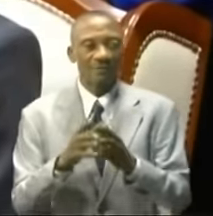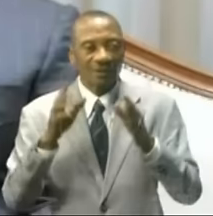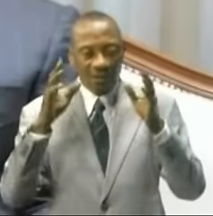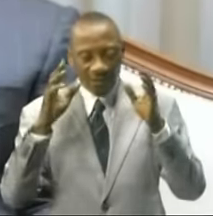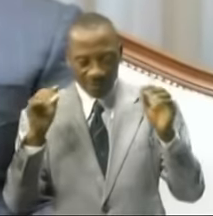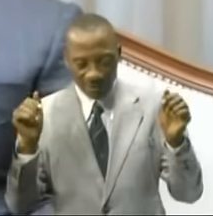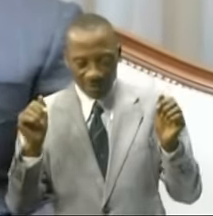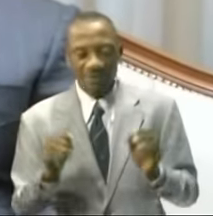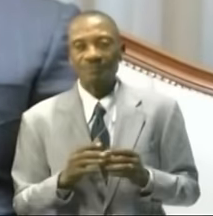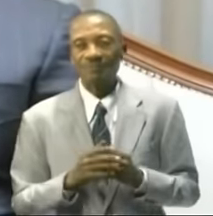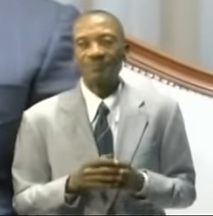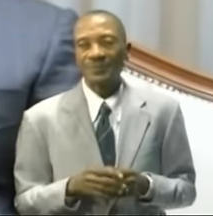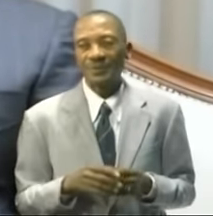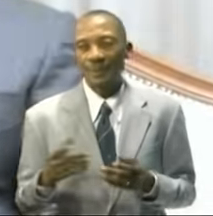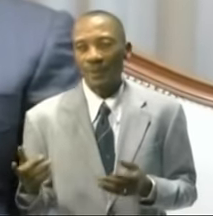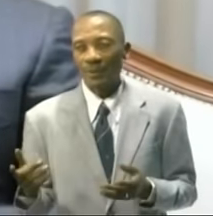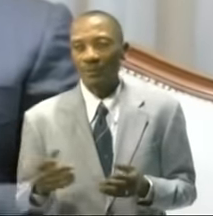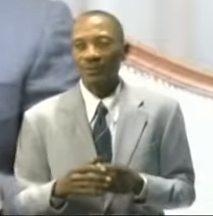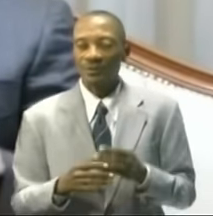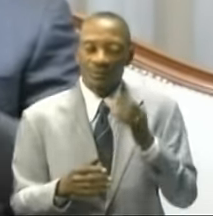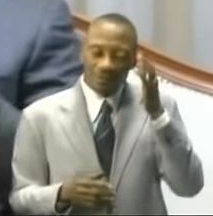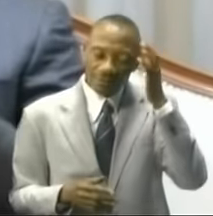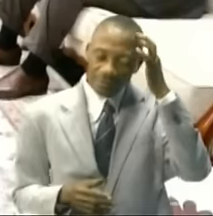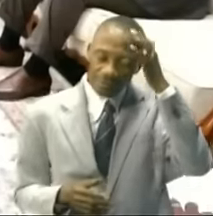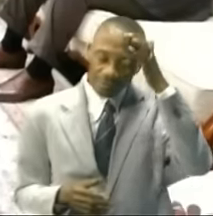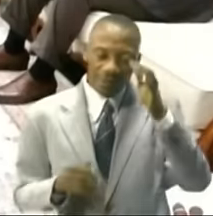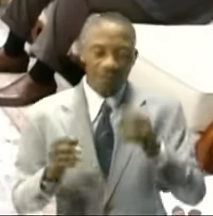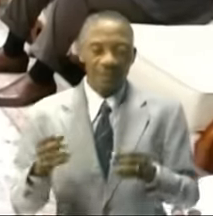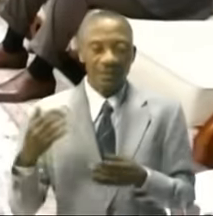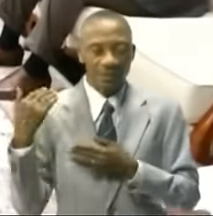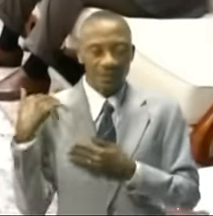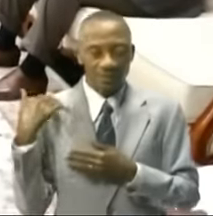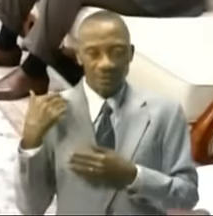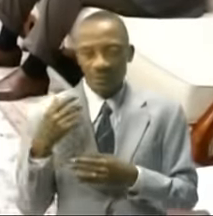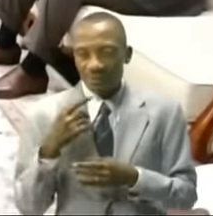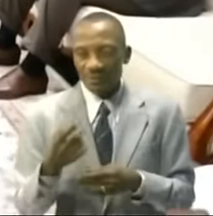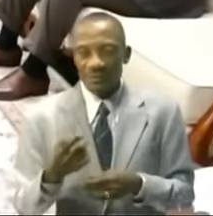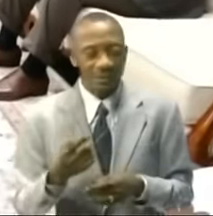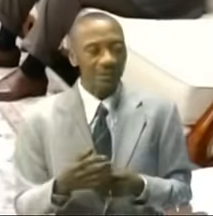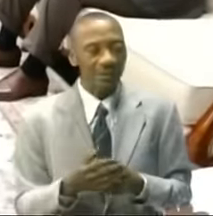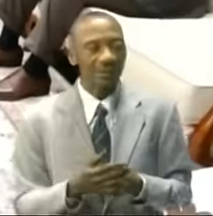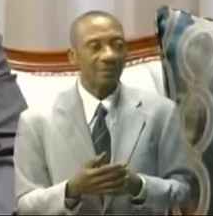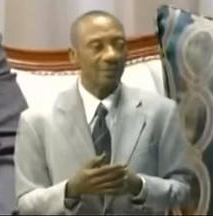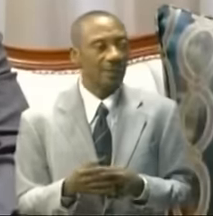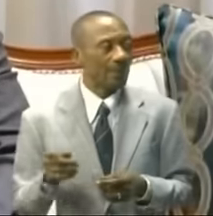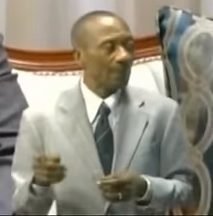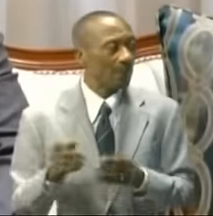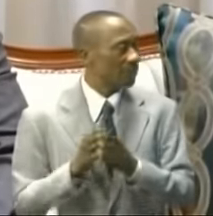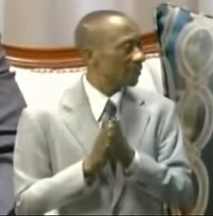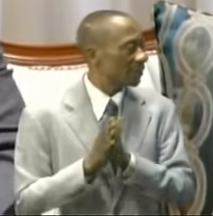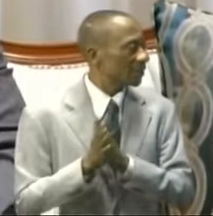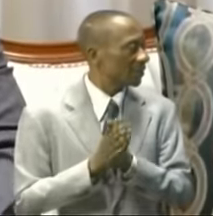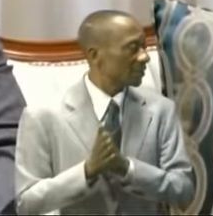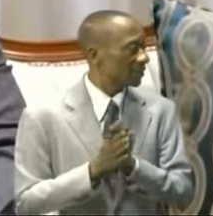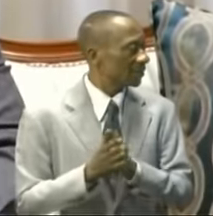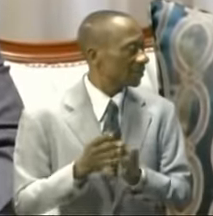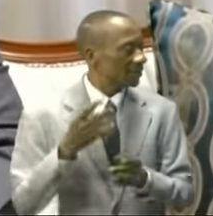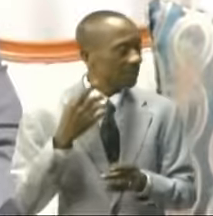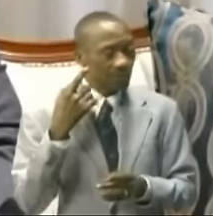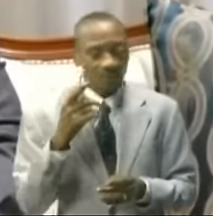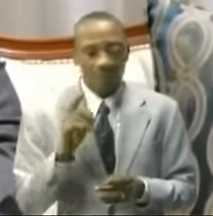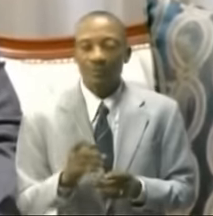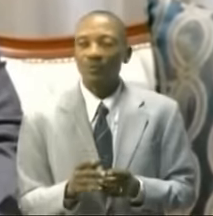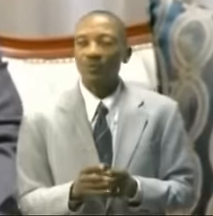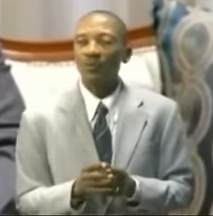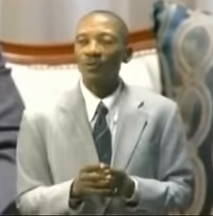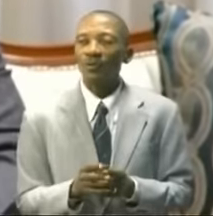son élection en tant que directeur général du CDC Afrique. D'abord, c'était l'opportunité pour nous,